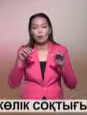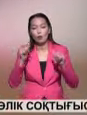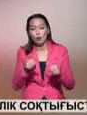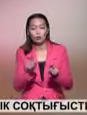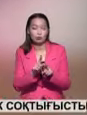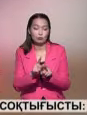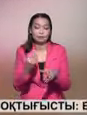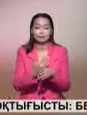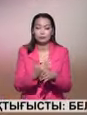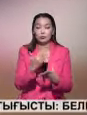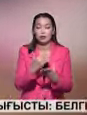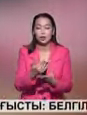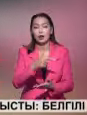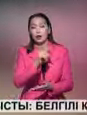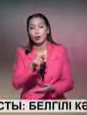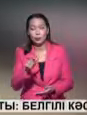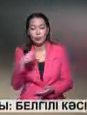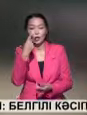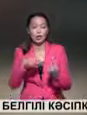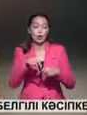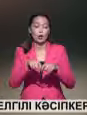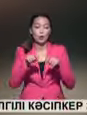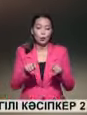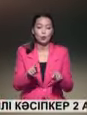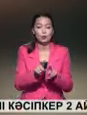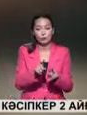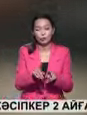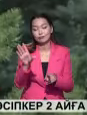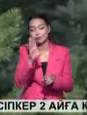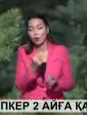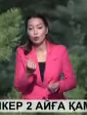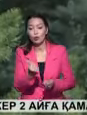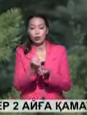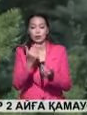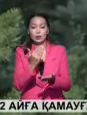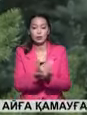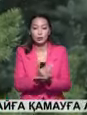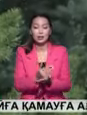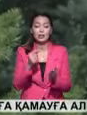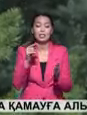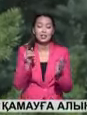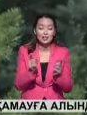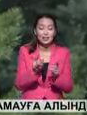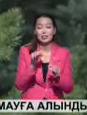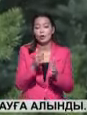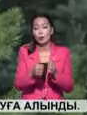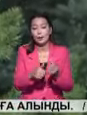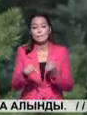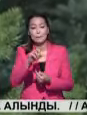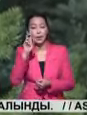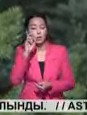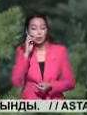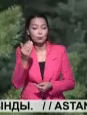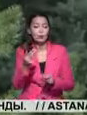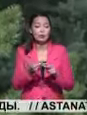көмектеседі. Сондай ақ азаматтардың жеке кәсібін ашуына барлық қолдау көрсетіледі. Кіші және орта бизнесті мемлекеттен қандай